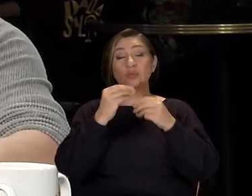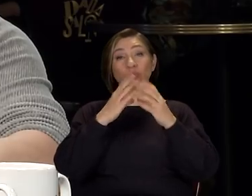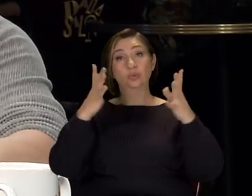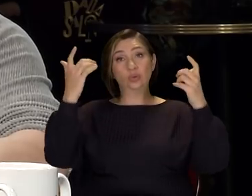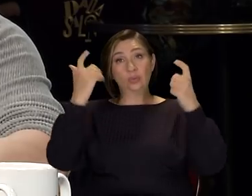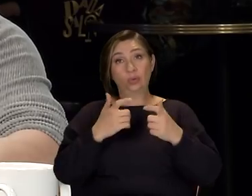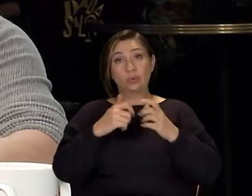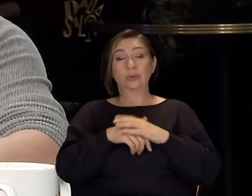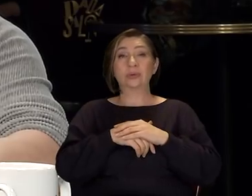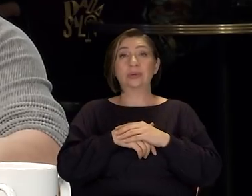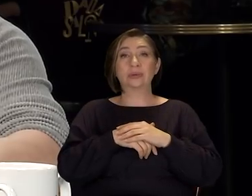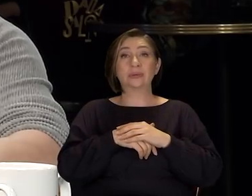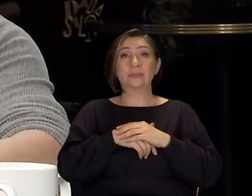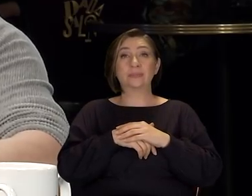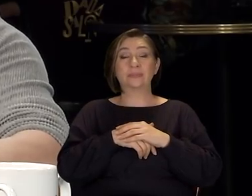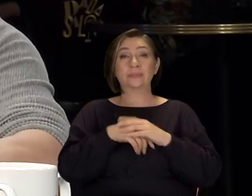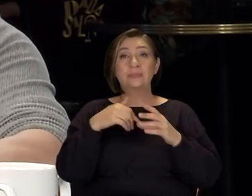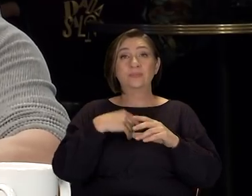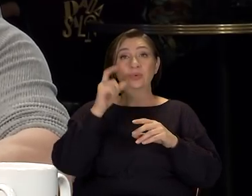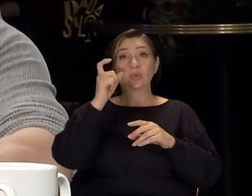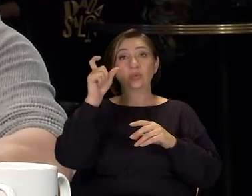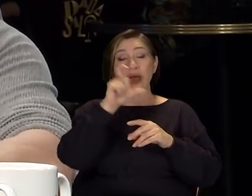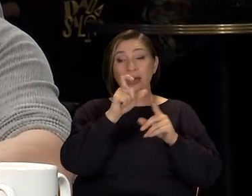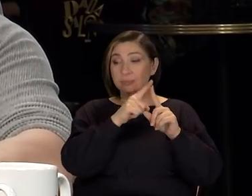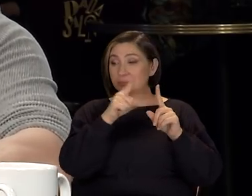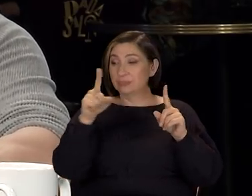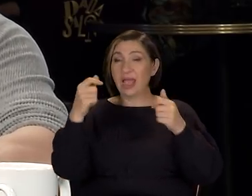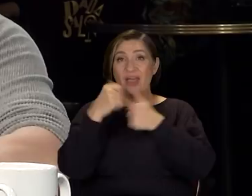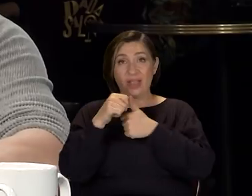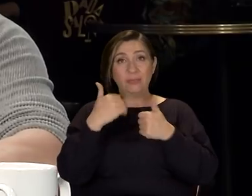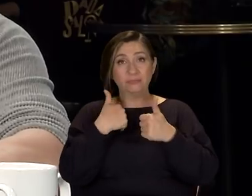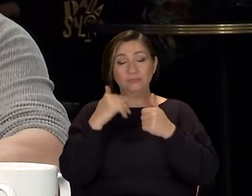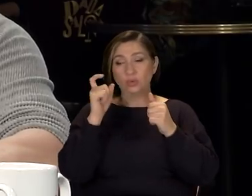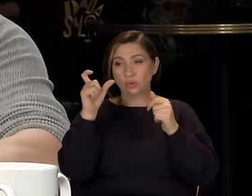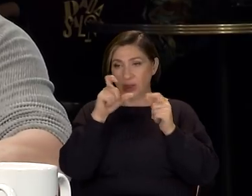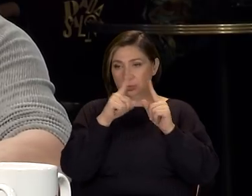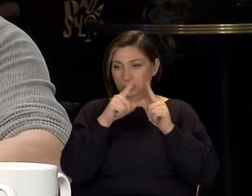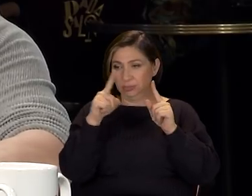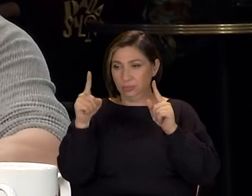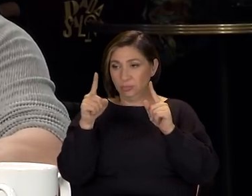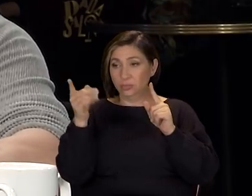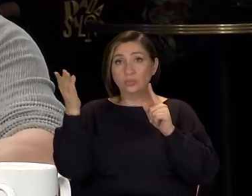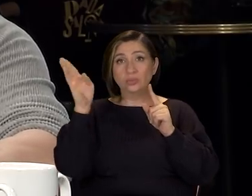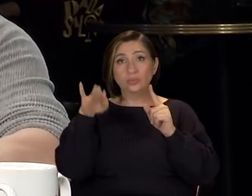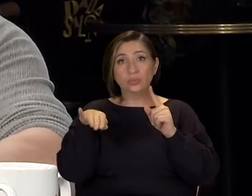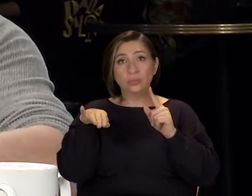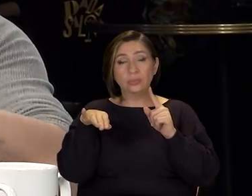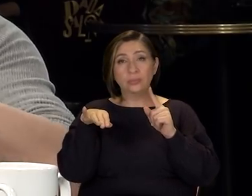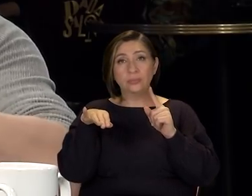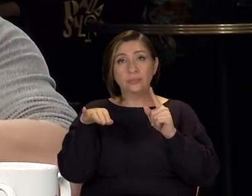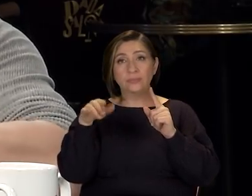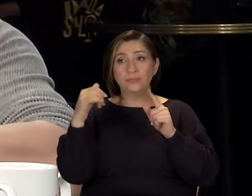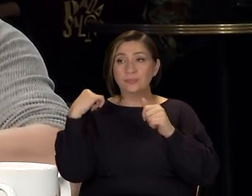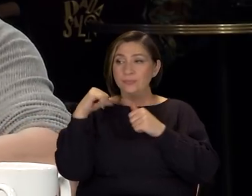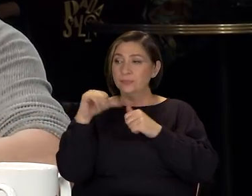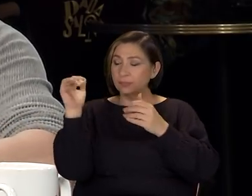sorumluluk. Yani benim 9 ay süren bir evliliğim oldu mesela ve ondan sonra tekrar